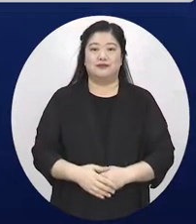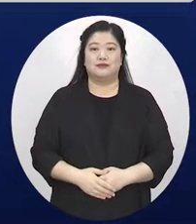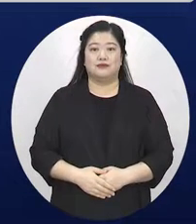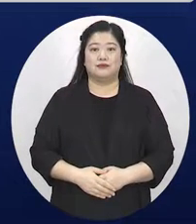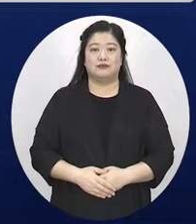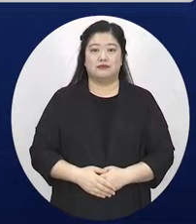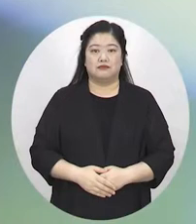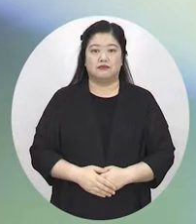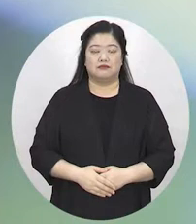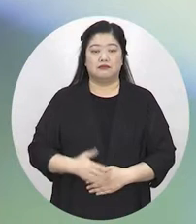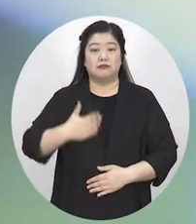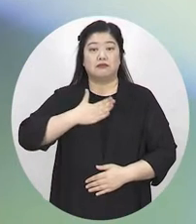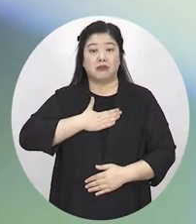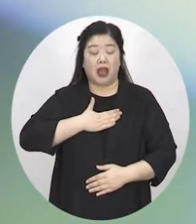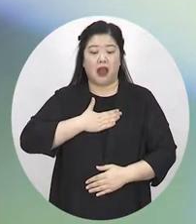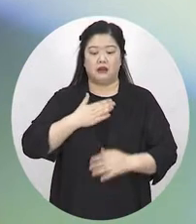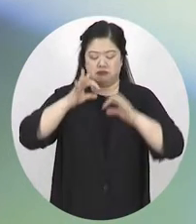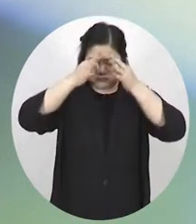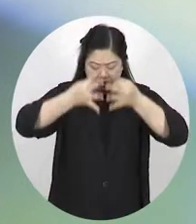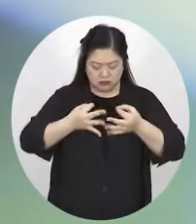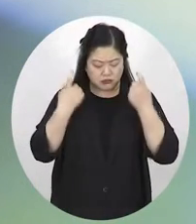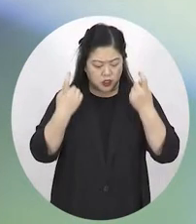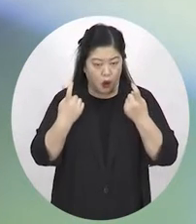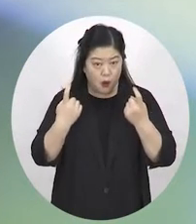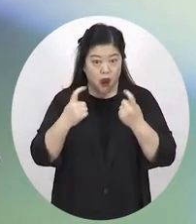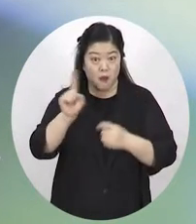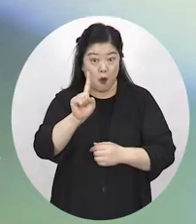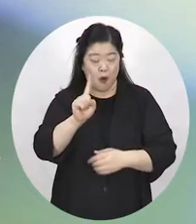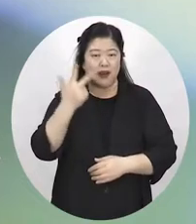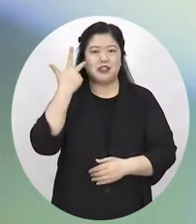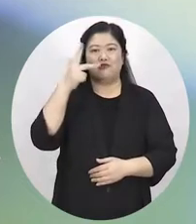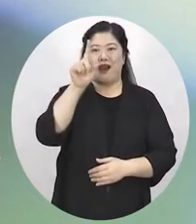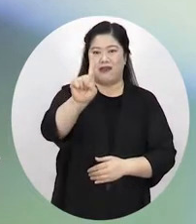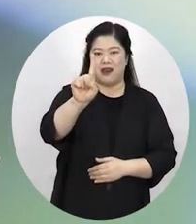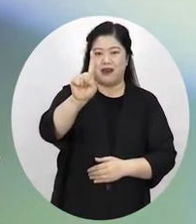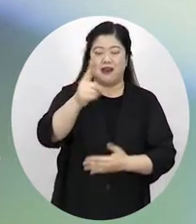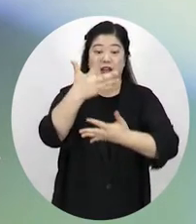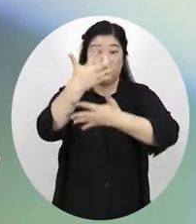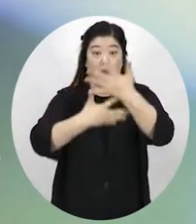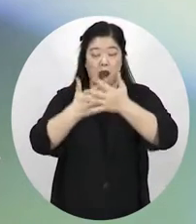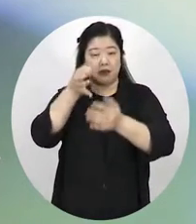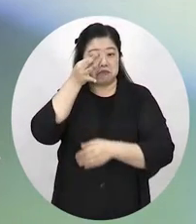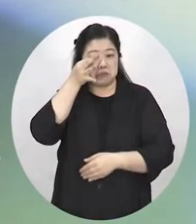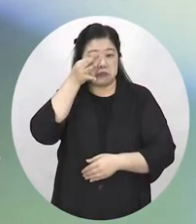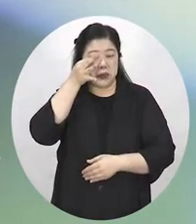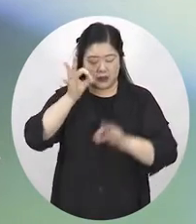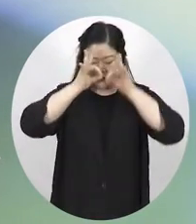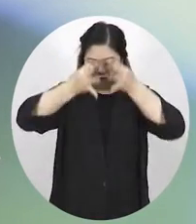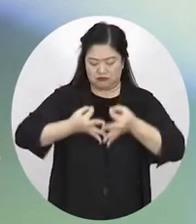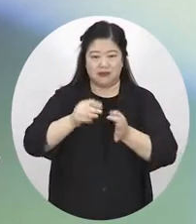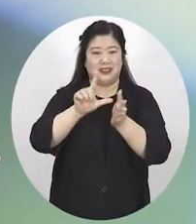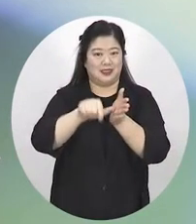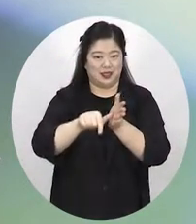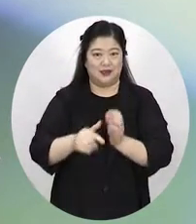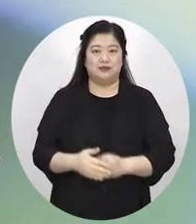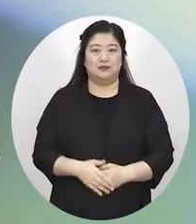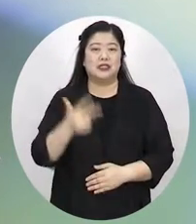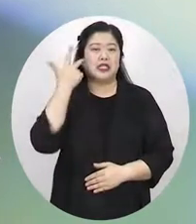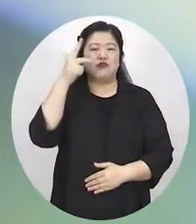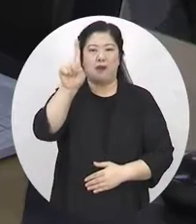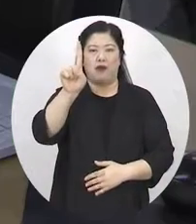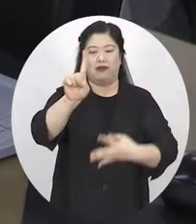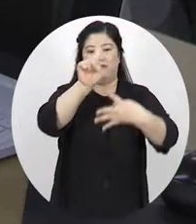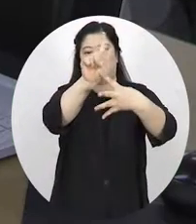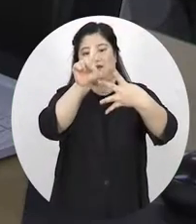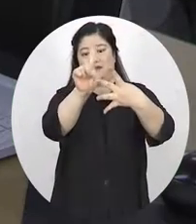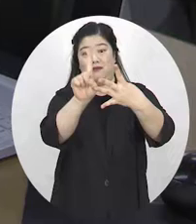모집합니다. 나에게로 떠나는 여행 강좌는 매주 한 편의 영화를 선정해 나를 돌아보는 시간을 갖습니다.